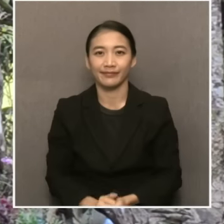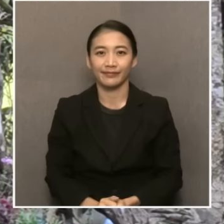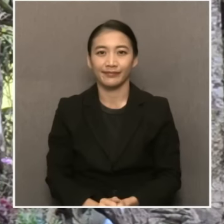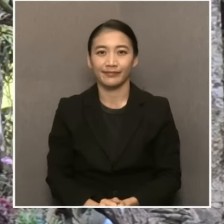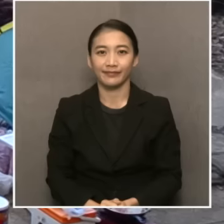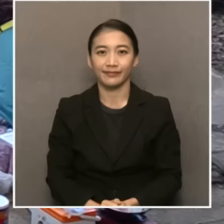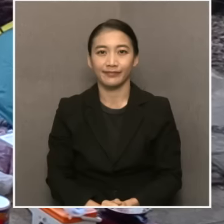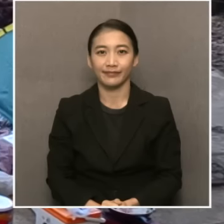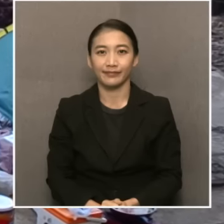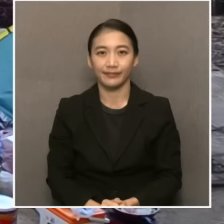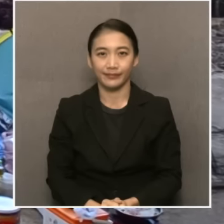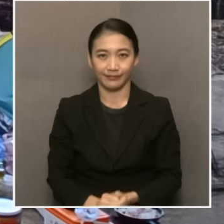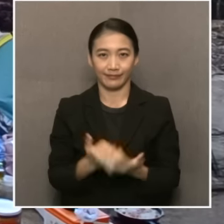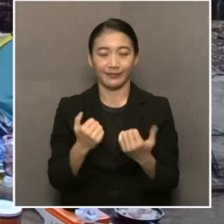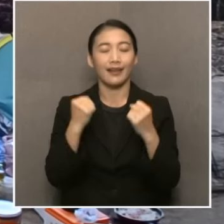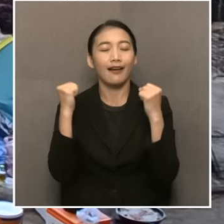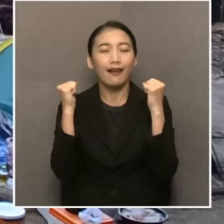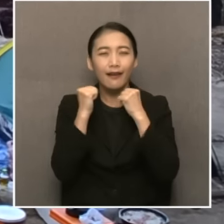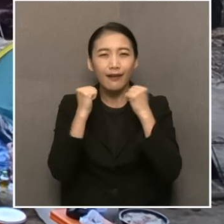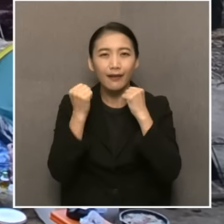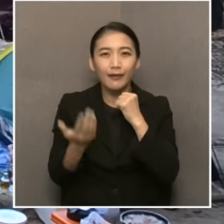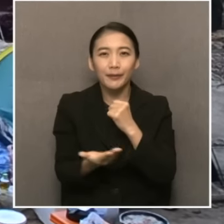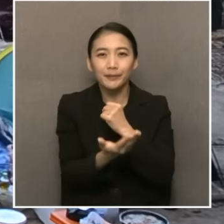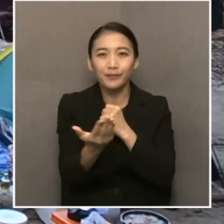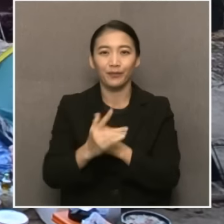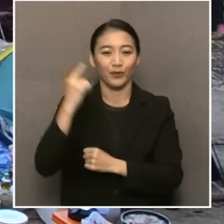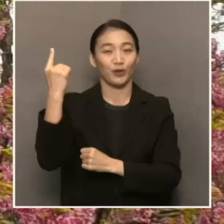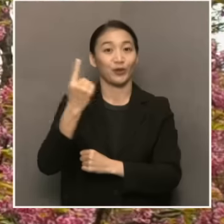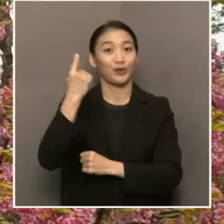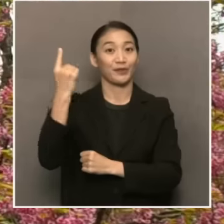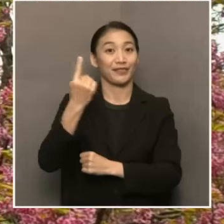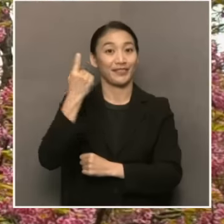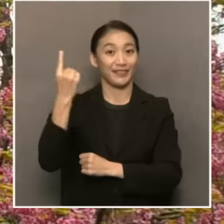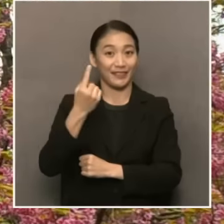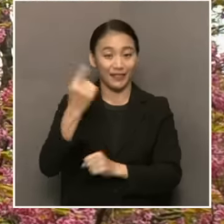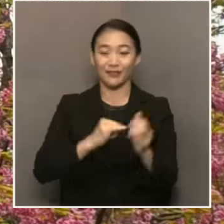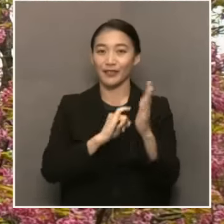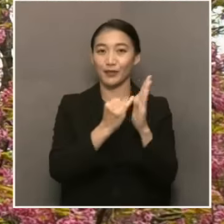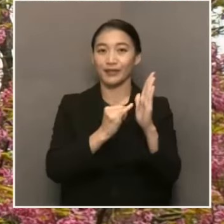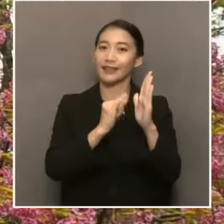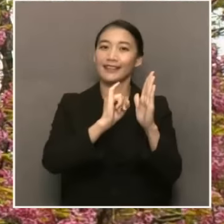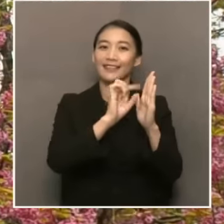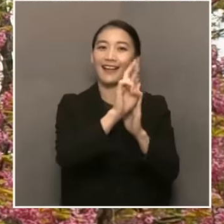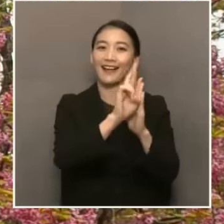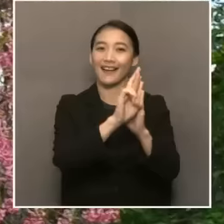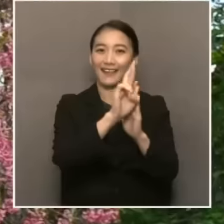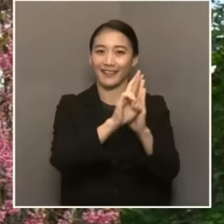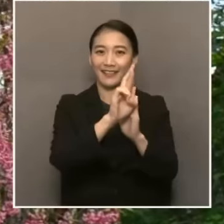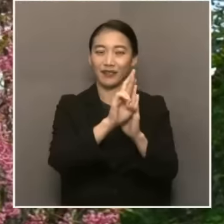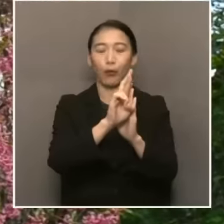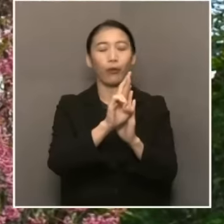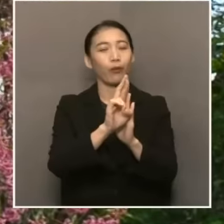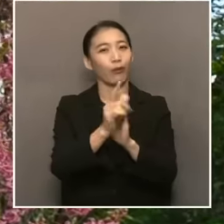สภาพอากาศที่หนาวเย็นนะคะส่งผลให้บรรยากาศการท่องเที่ยวในพื้นที่จังหวัดเชียงรายเป็นไปอย่างคึกคักเลย